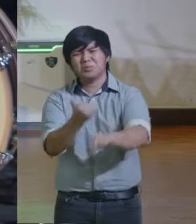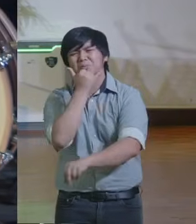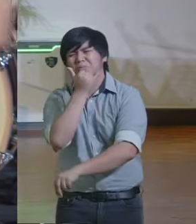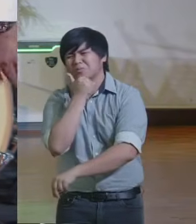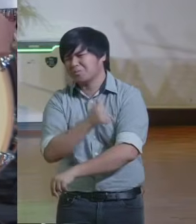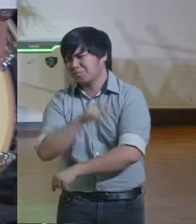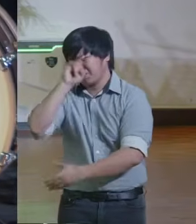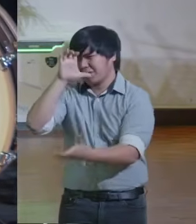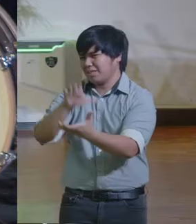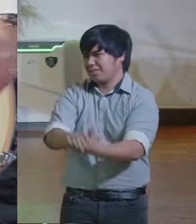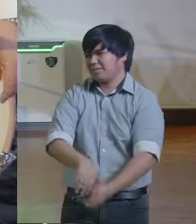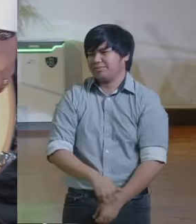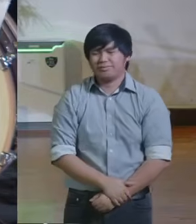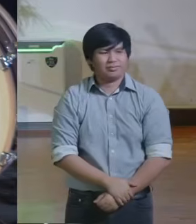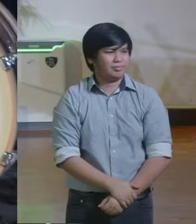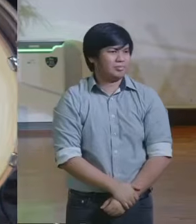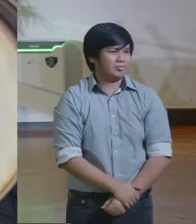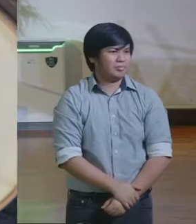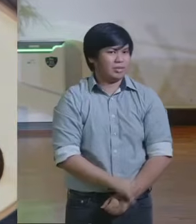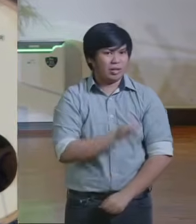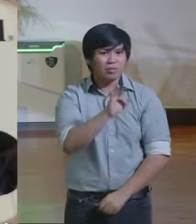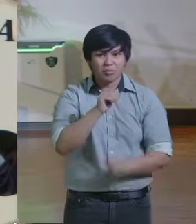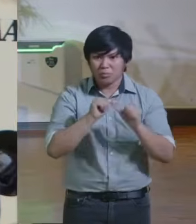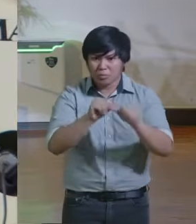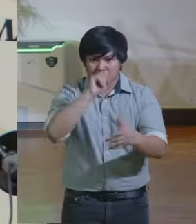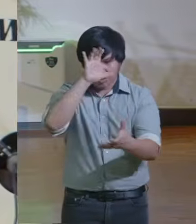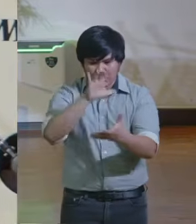Kung ganun po kayo, hindi po kayo naligtas.